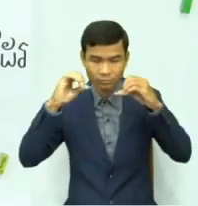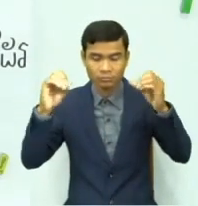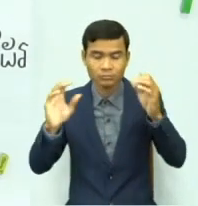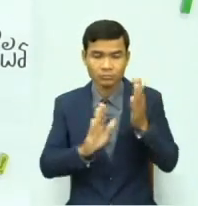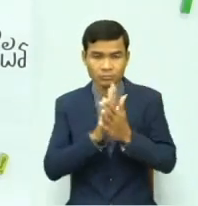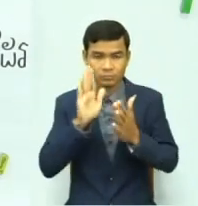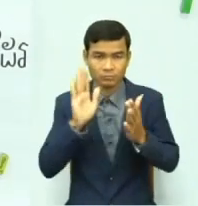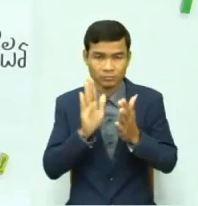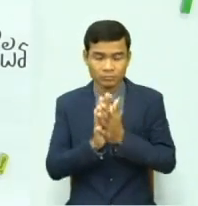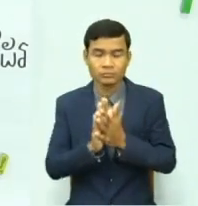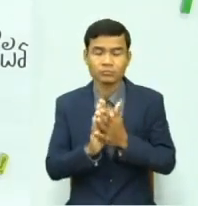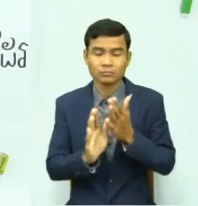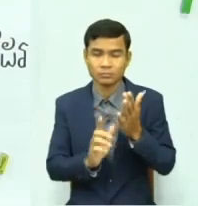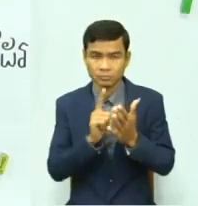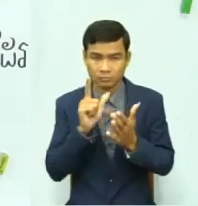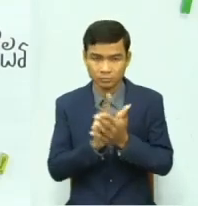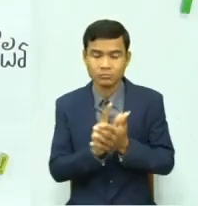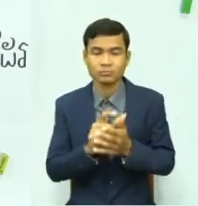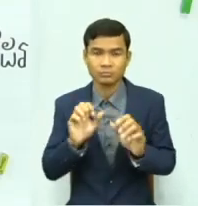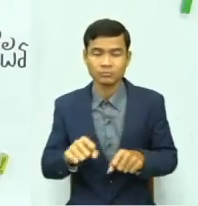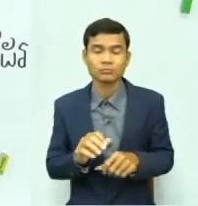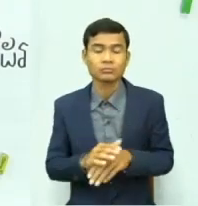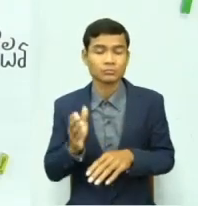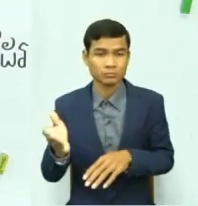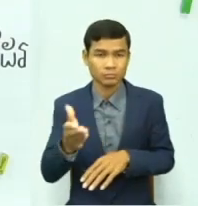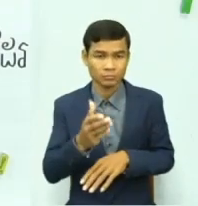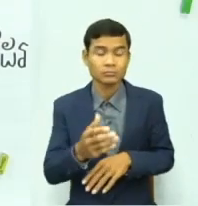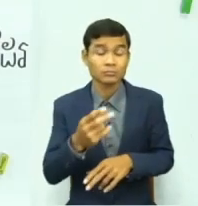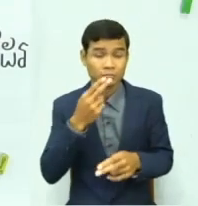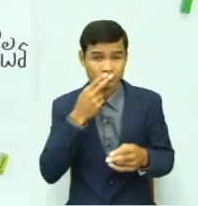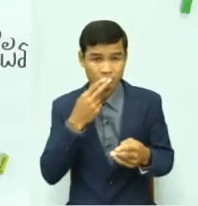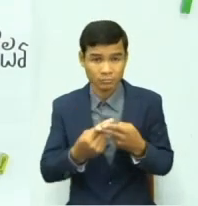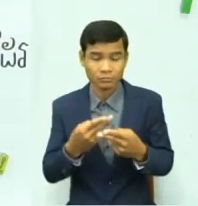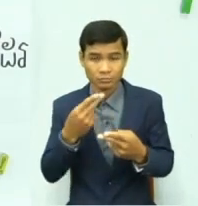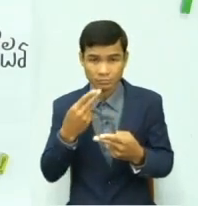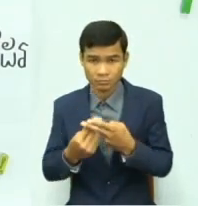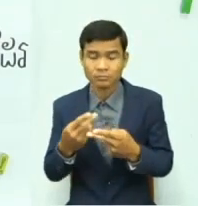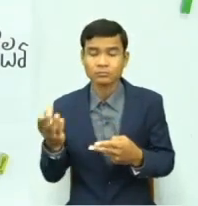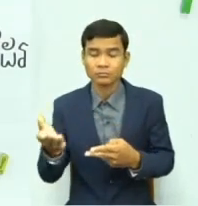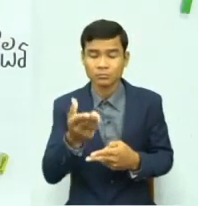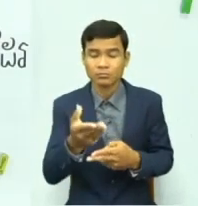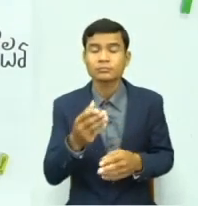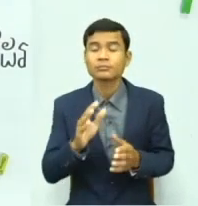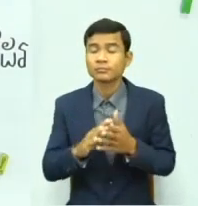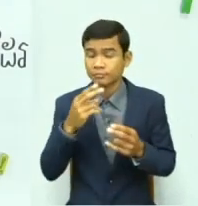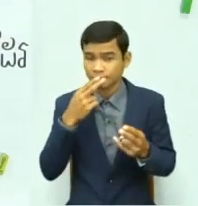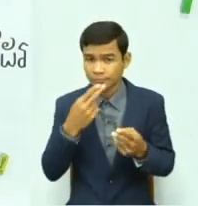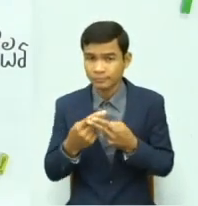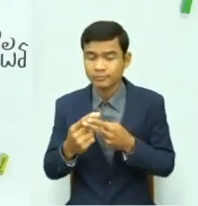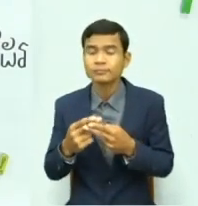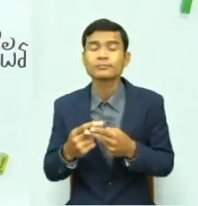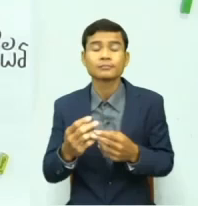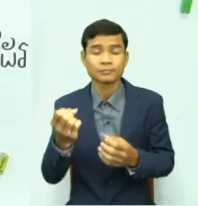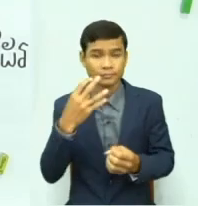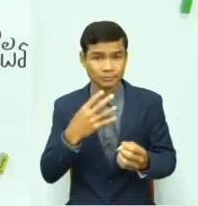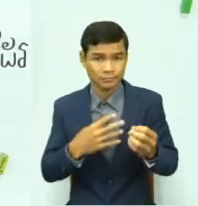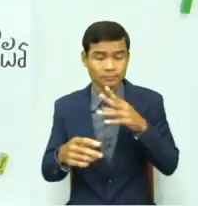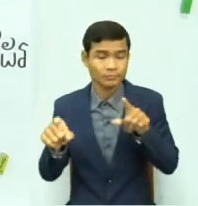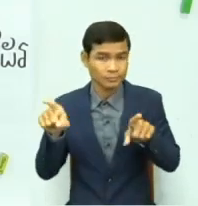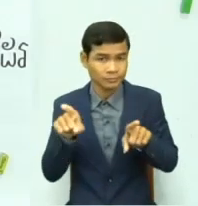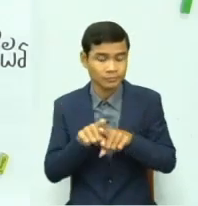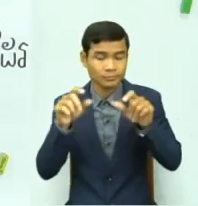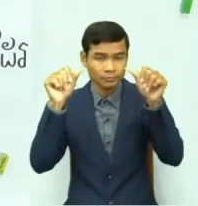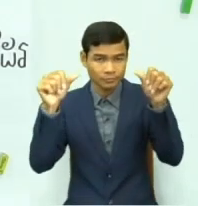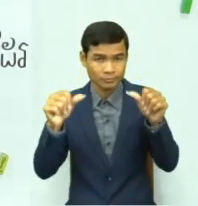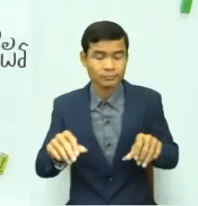prote chiết chả chẳng còn mơ mơ chấm lại đài câu tặng ác nghĩa ban chay pram đặc rú ta đôi chấm lại đài đặc rú bật lửa